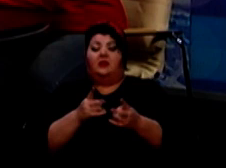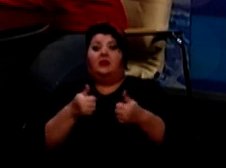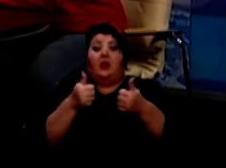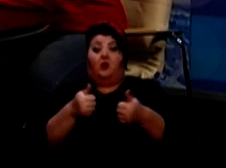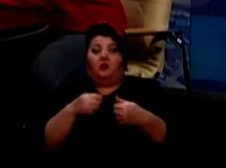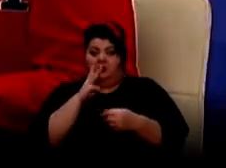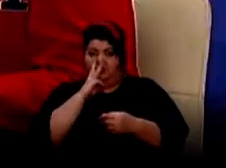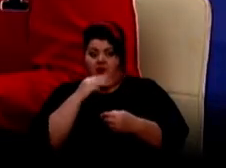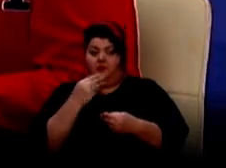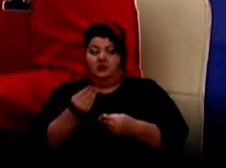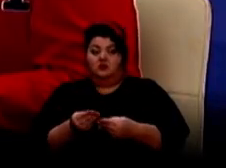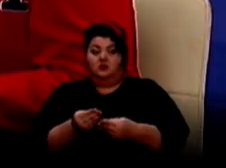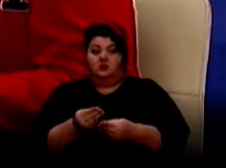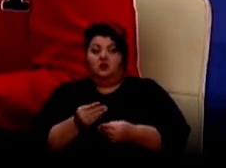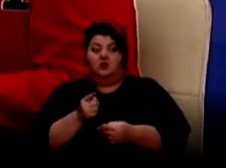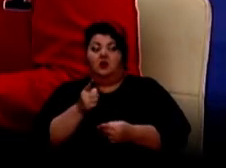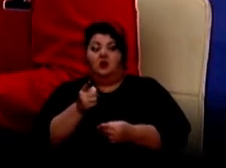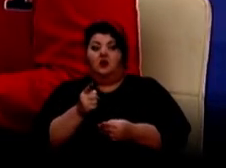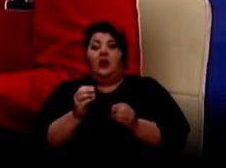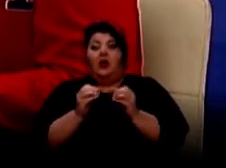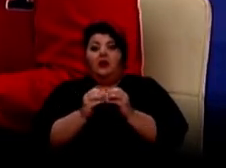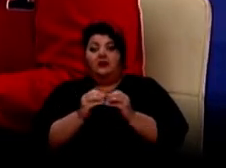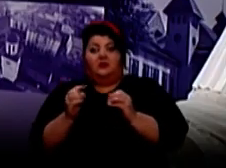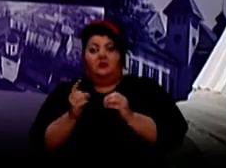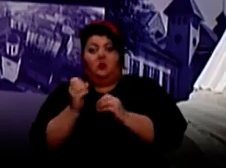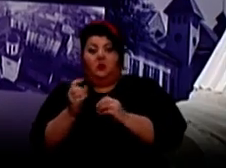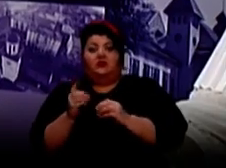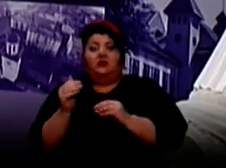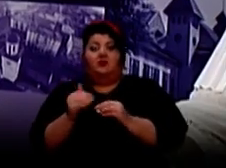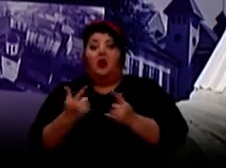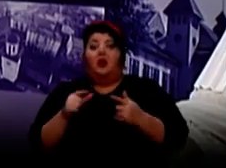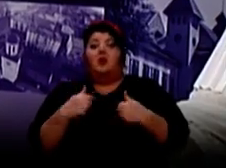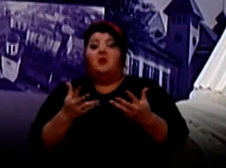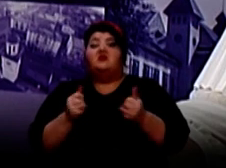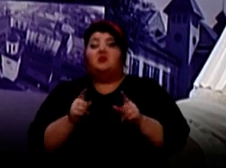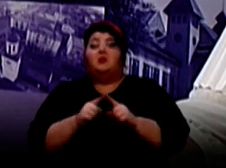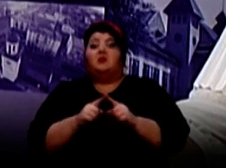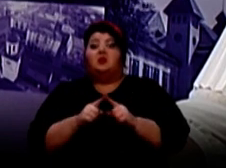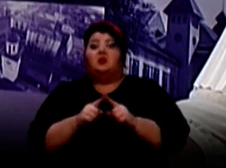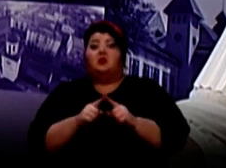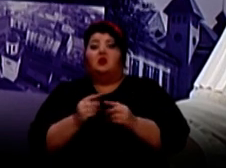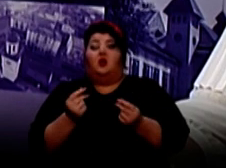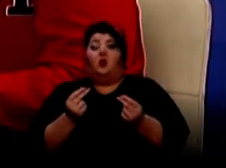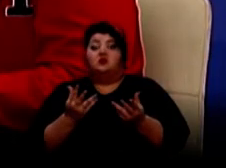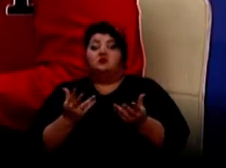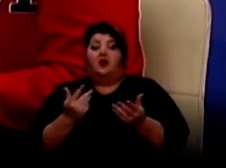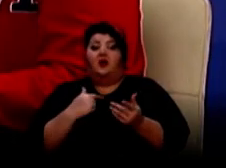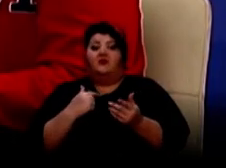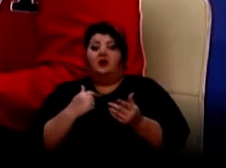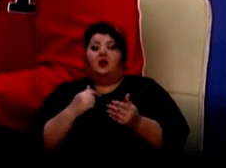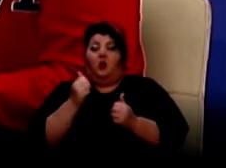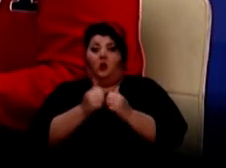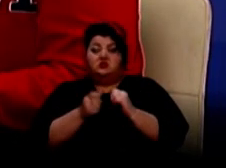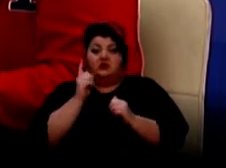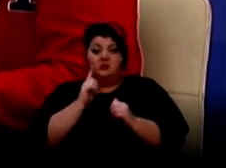Ви дали яку зарплату для власному парку? Вибачте, 10-11 тисяч? Для цього не потрібно додаткових коштів. А де ви такі кошти? Ви додаткуєте. Ви додатково кожен місяць